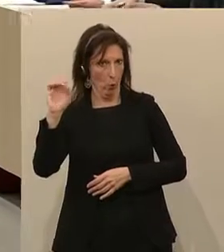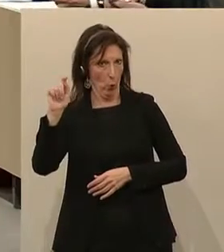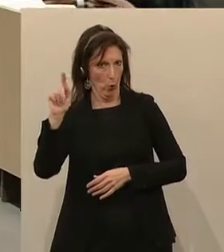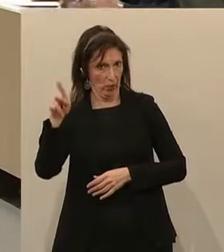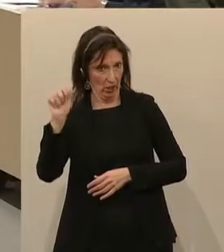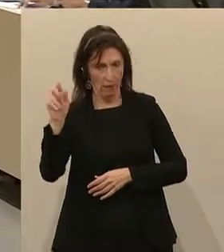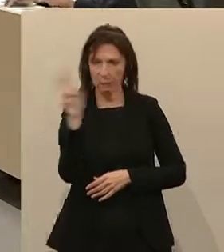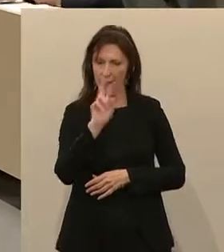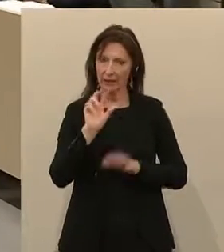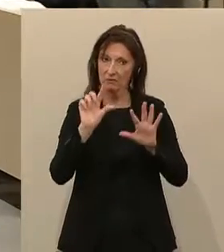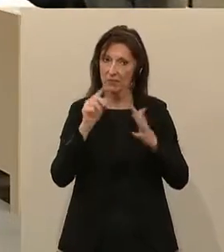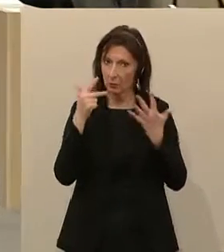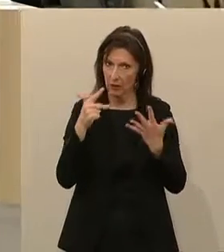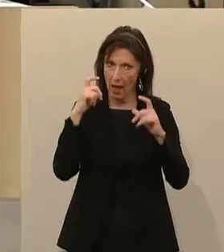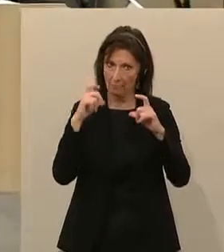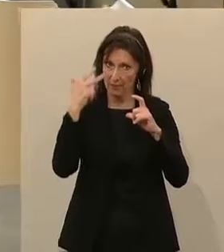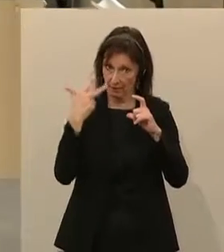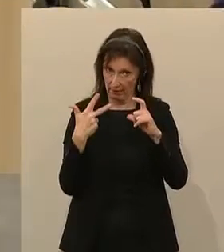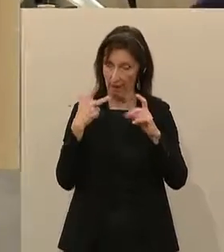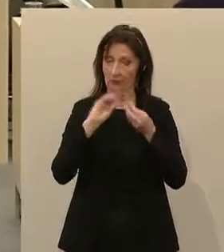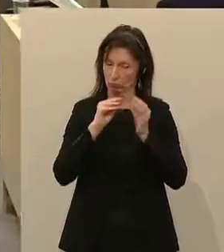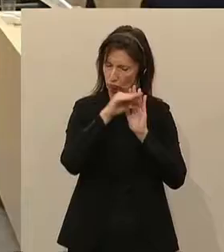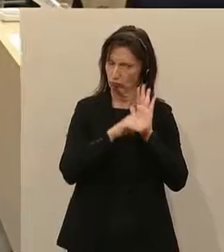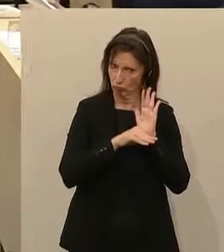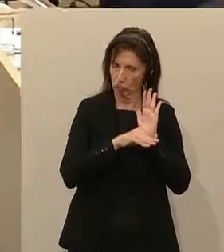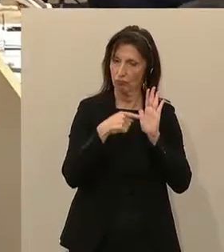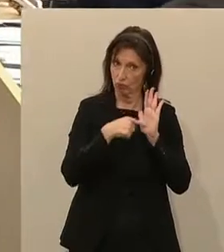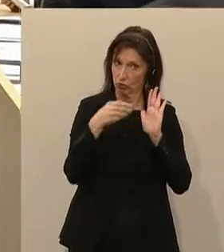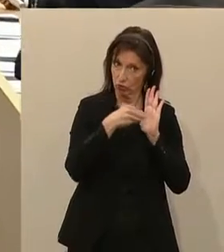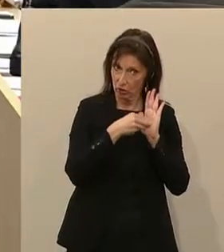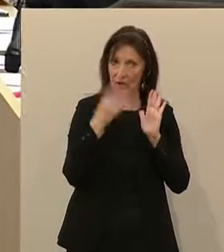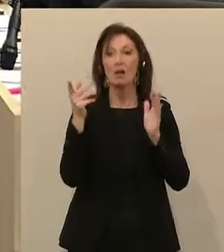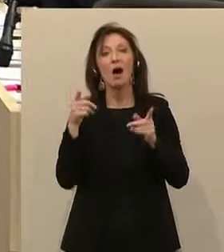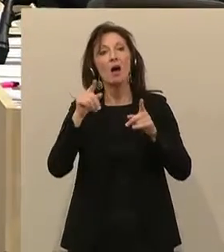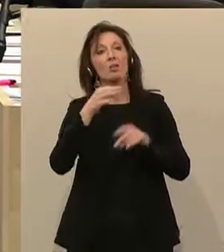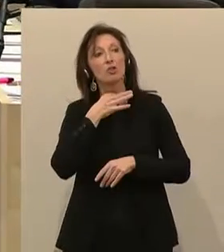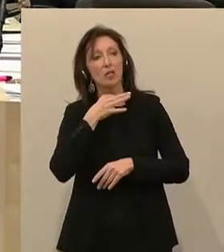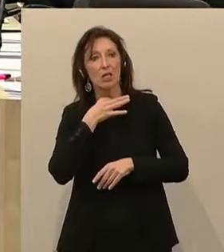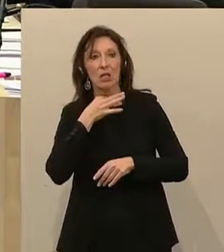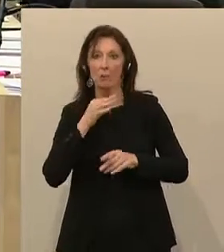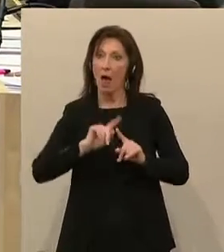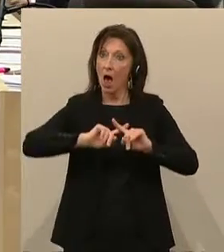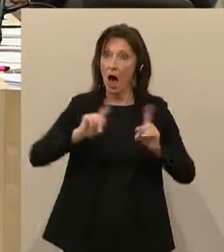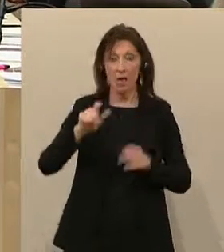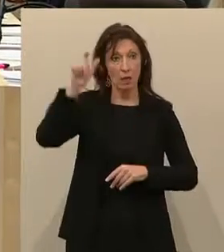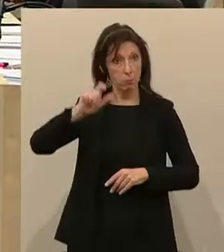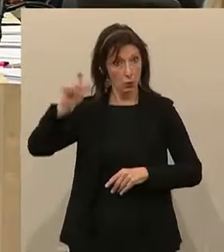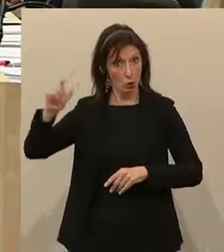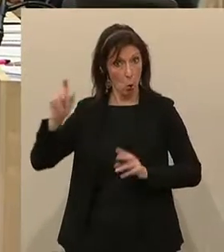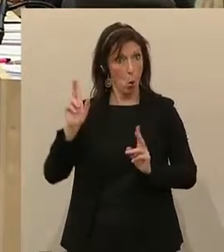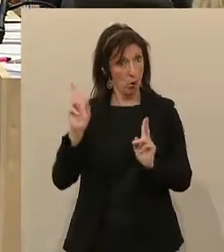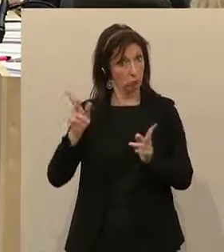gemäß § 87 Absatz 3 der Geschäftsordnung auch stimmengültig sind, die auf andere wählbare Kandidatinnen